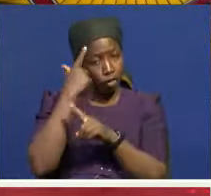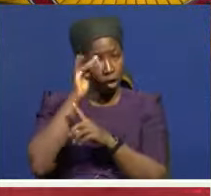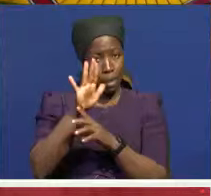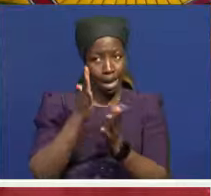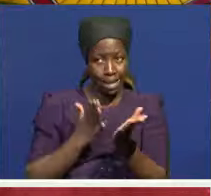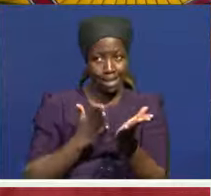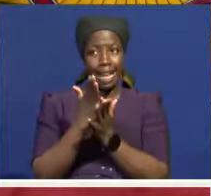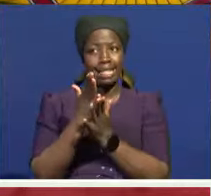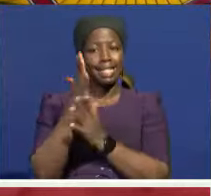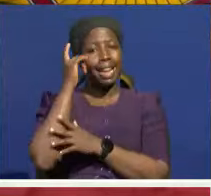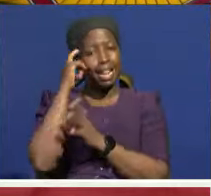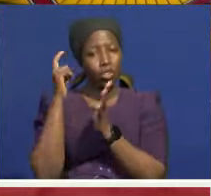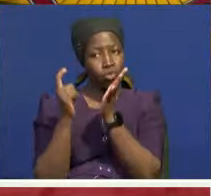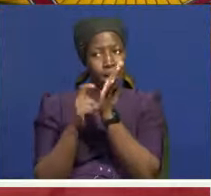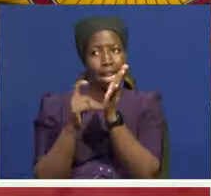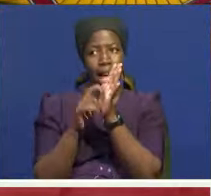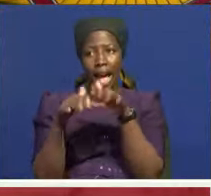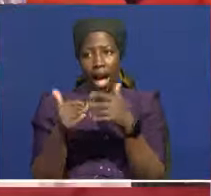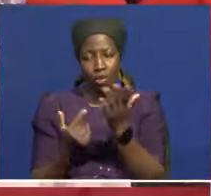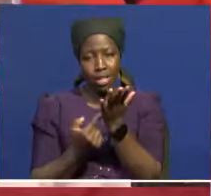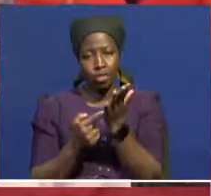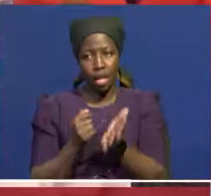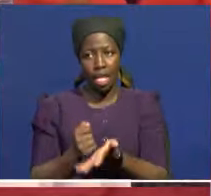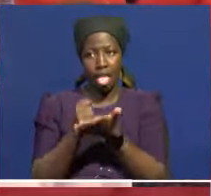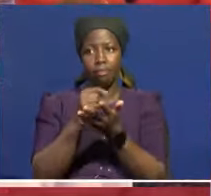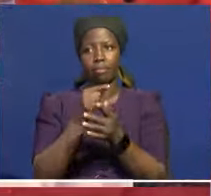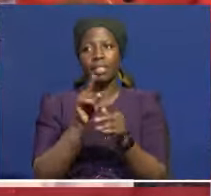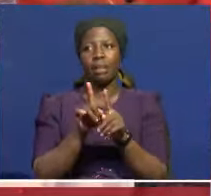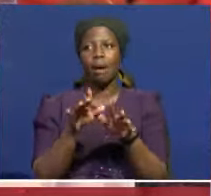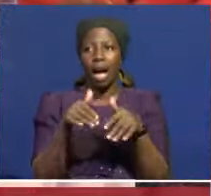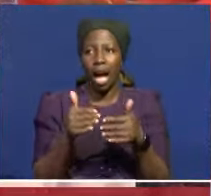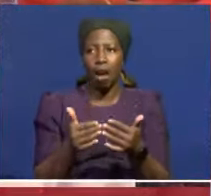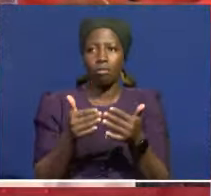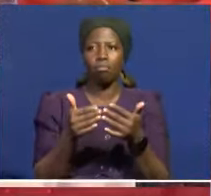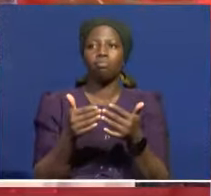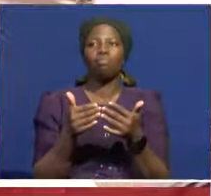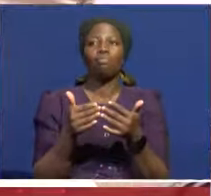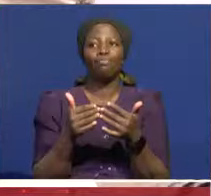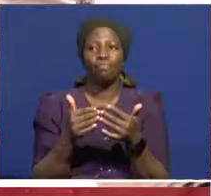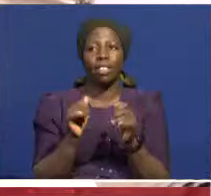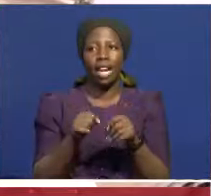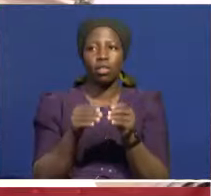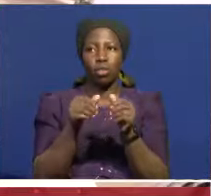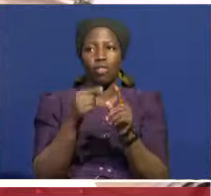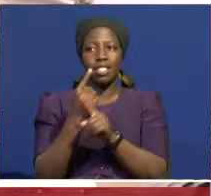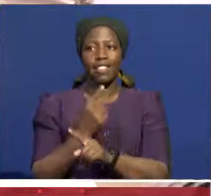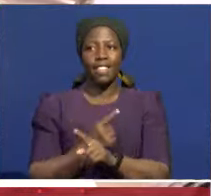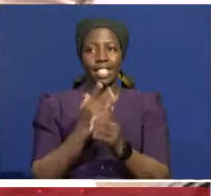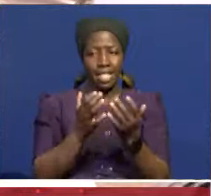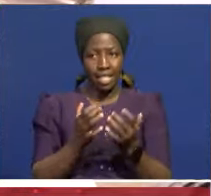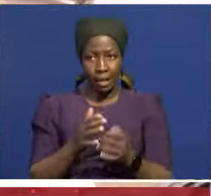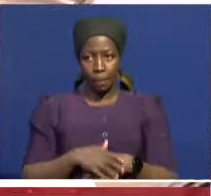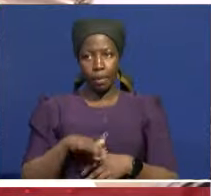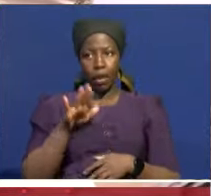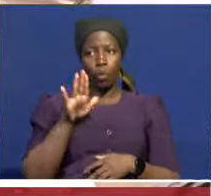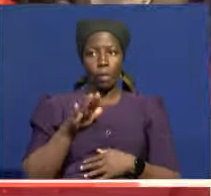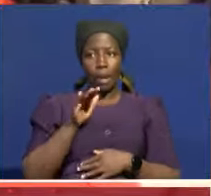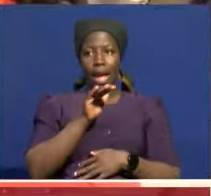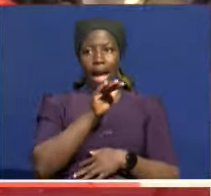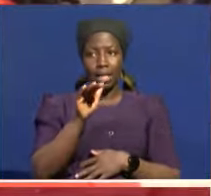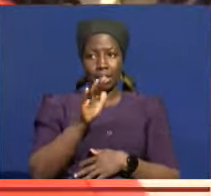able to also shape how the systems respond to their various needs. Hatimaye, wanawake wenye mahitaji maalum wanatoa wito wa kupewa mazingira bora